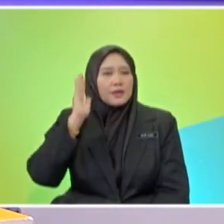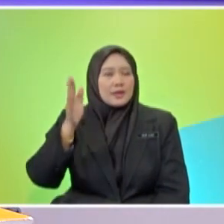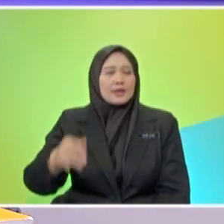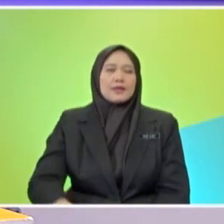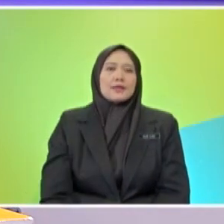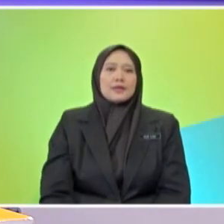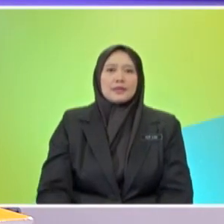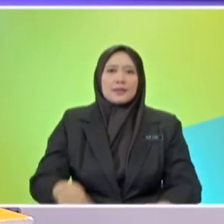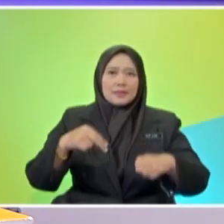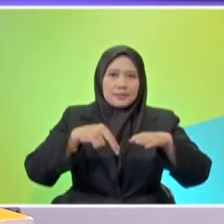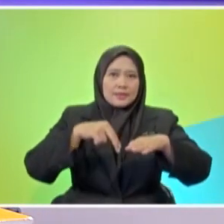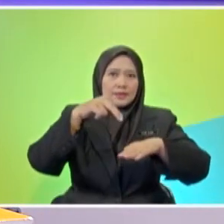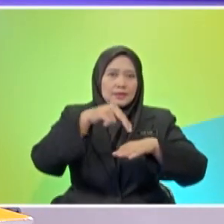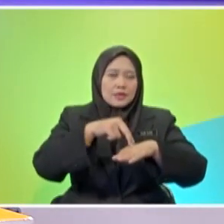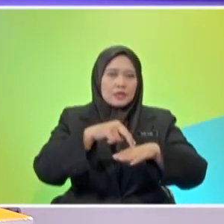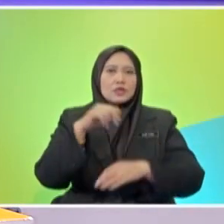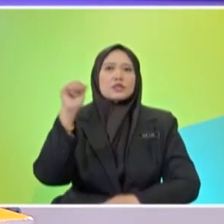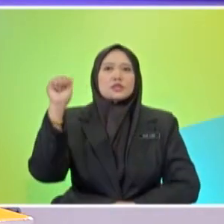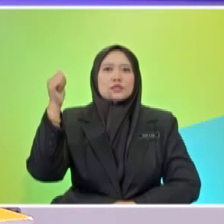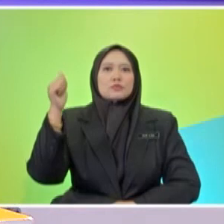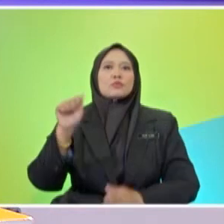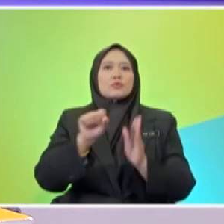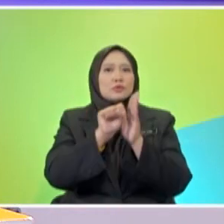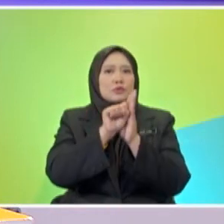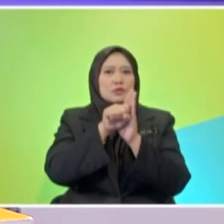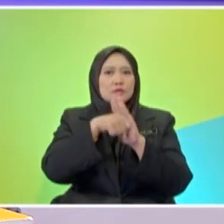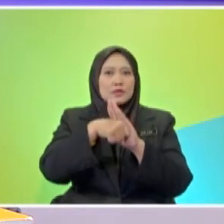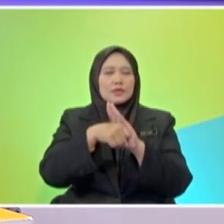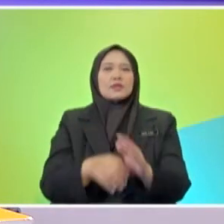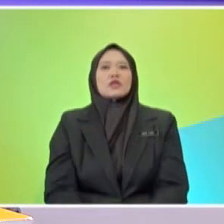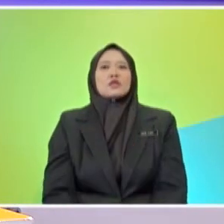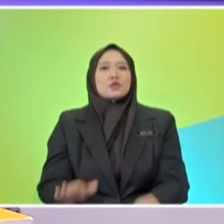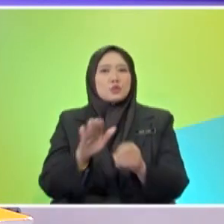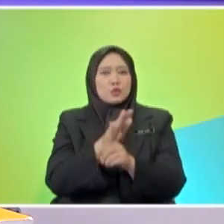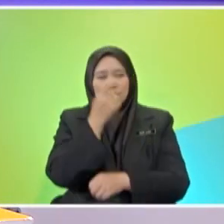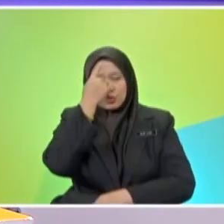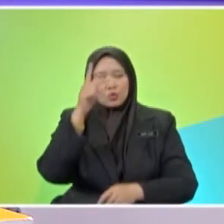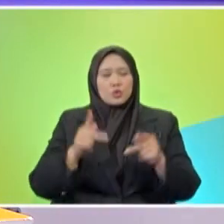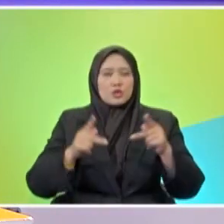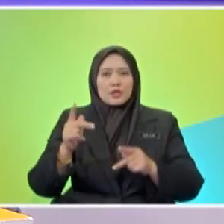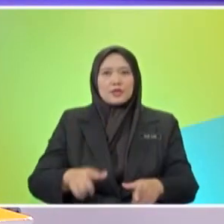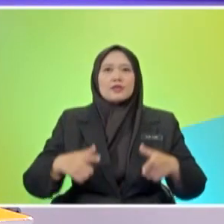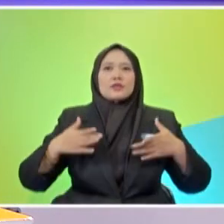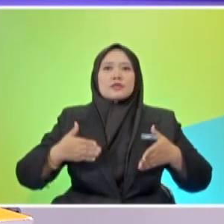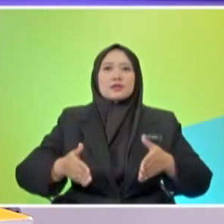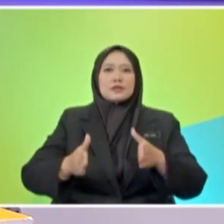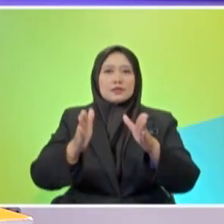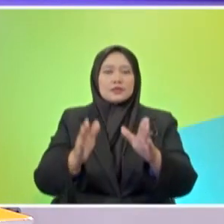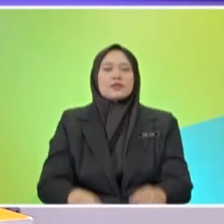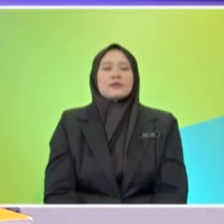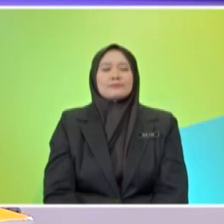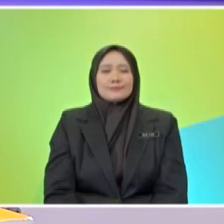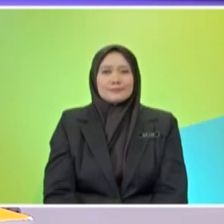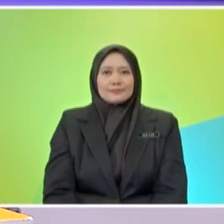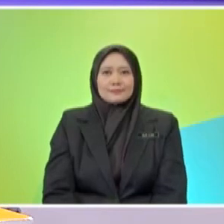saat Irfan. 10 saat? 10 saat cukuplah untuk kereta tu lalu kat situ kan. Untuk Irfan masuk ke dalam bersama dengan ayah Irfan kalau nak hantar pergi